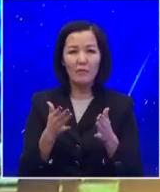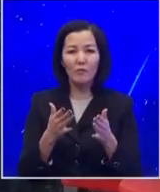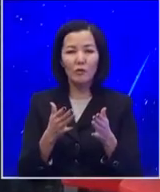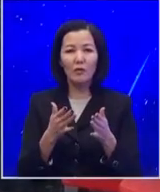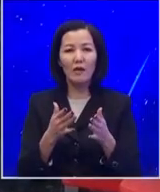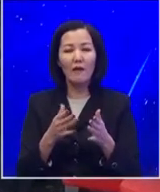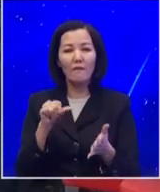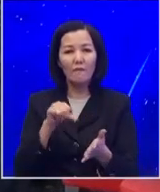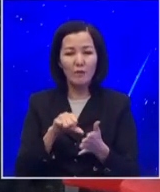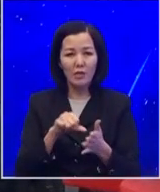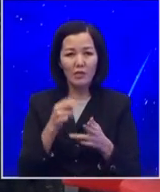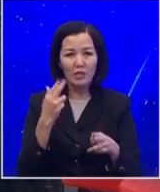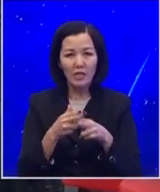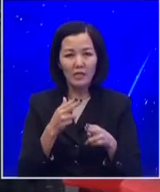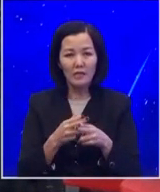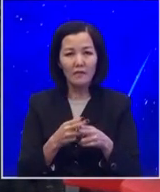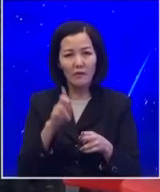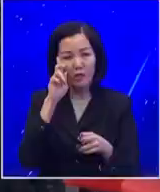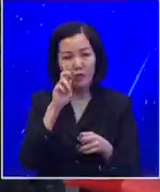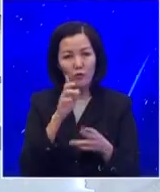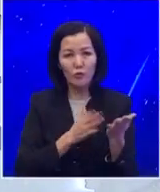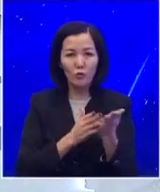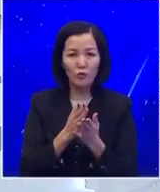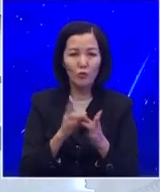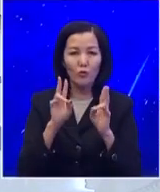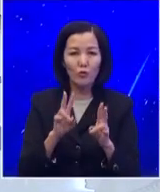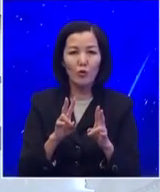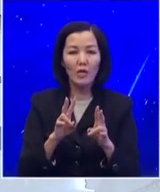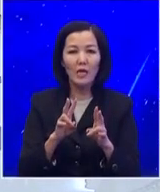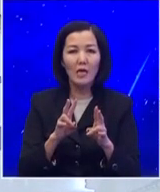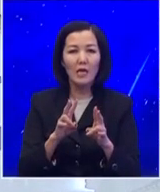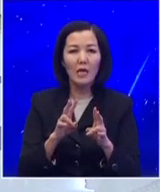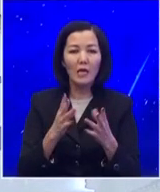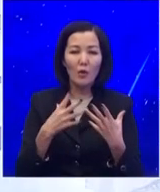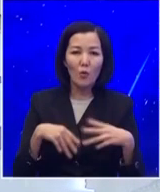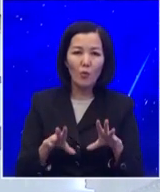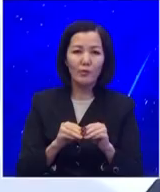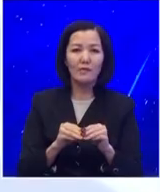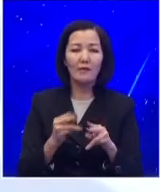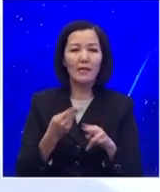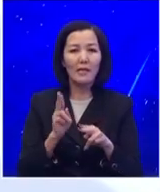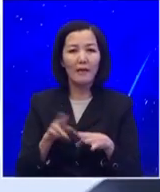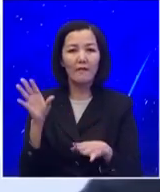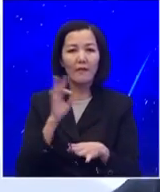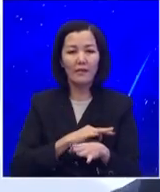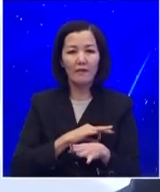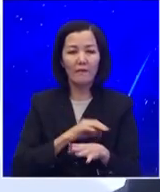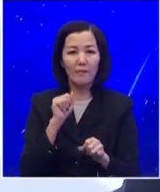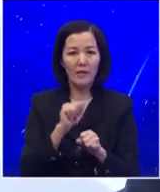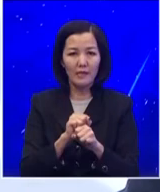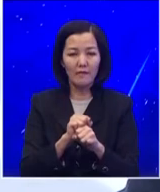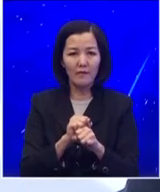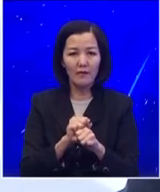требующий надзора и вмешательства не только государственных структур, но и гражданского общества. Для эффективного